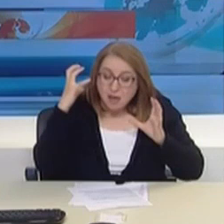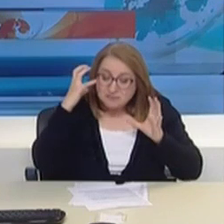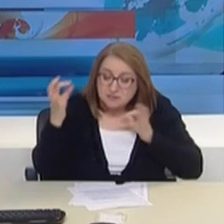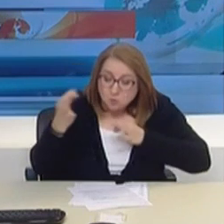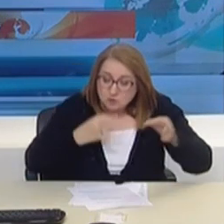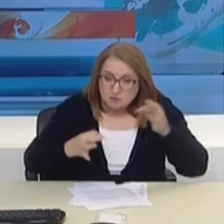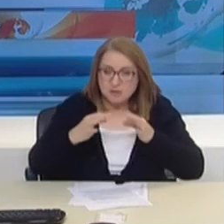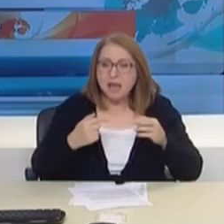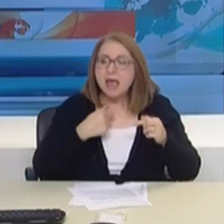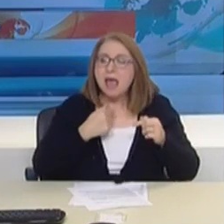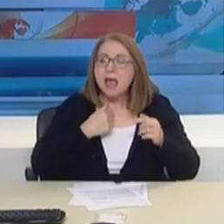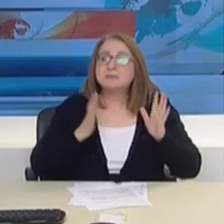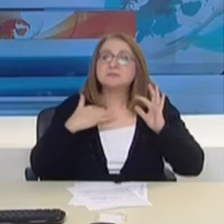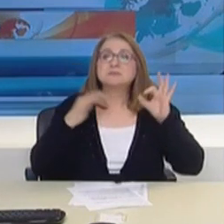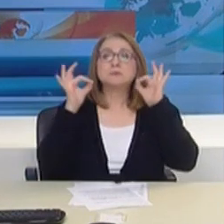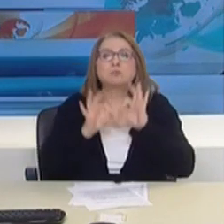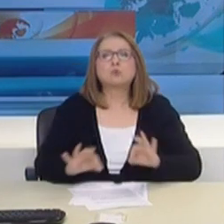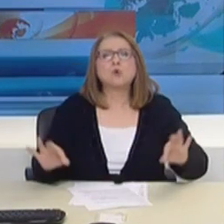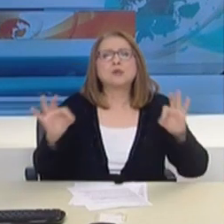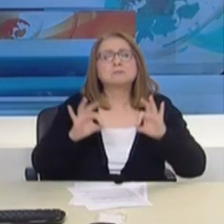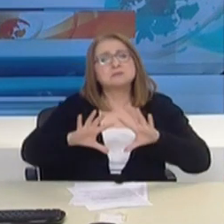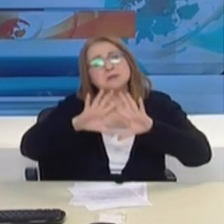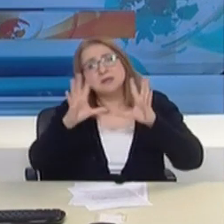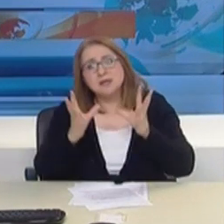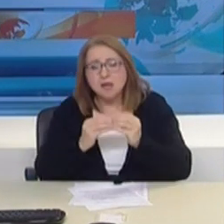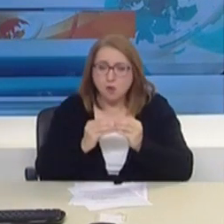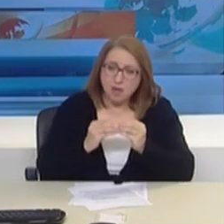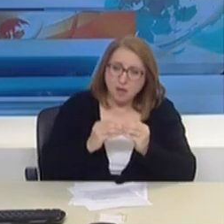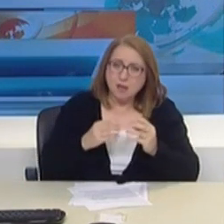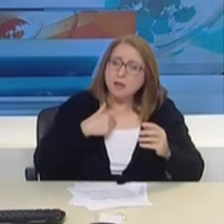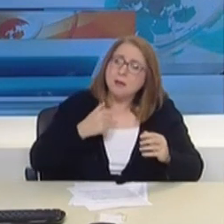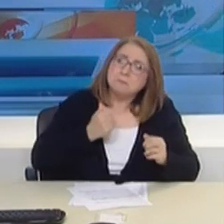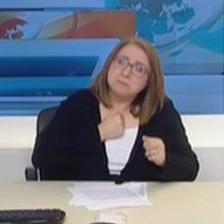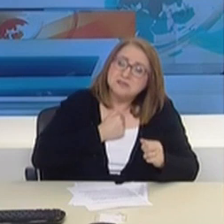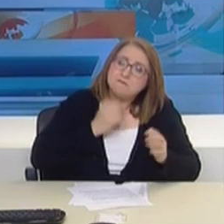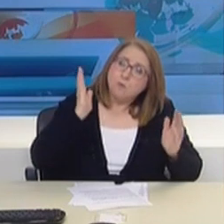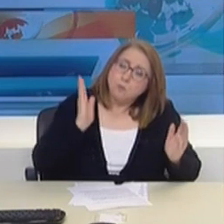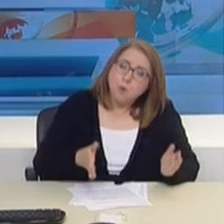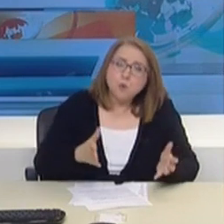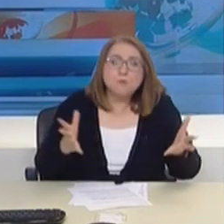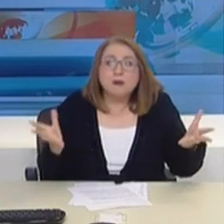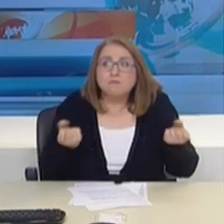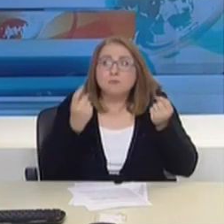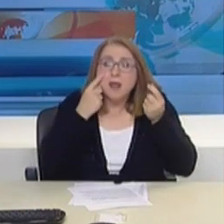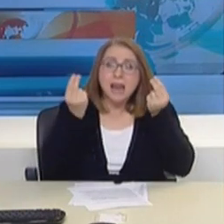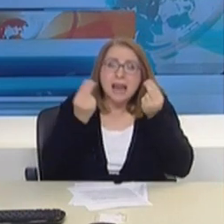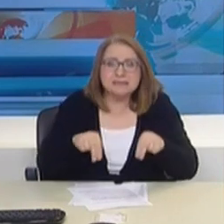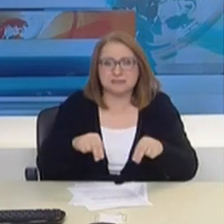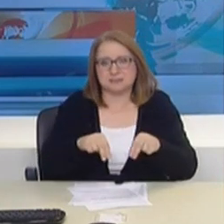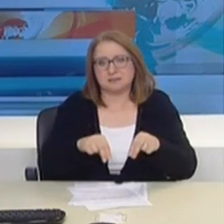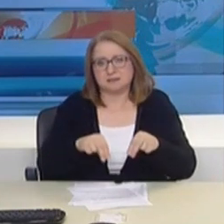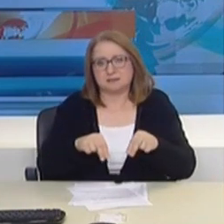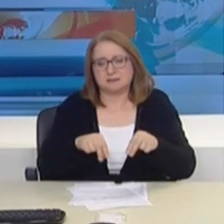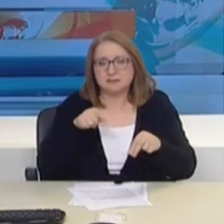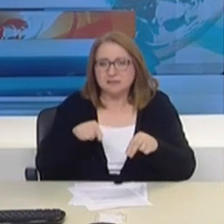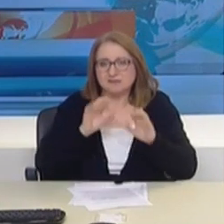είμαστε έτοιμοι για οτιδήποτε μπορεί να συμβεί για όλες τις φάσεις αντιμετώπισης της εξέλιξης της πανδημίας. Από εκεί πέρα νομίζω ότι η